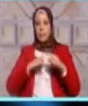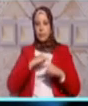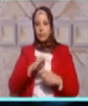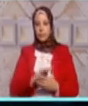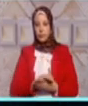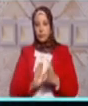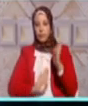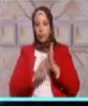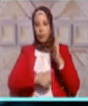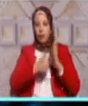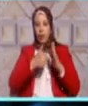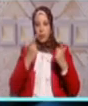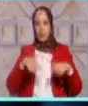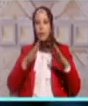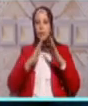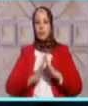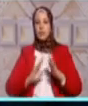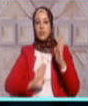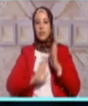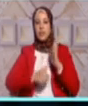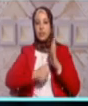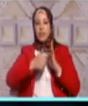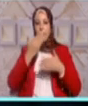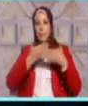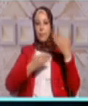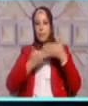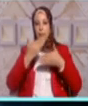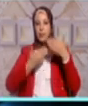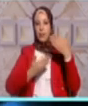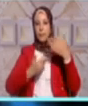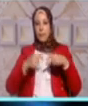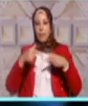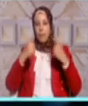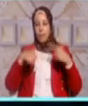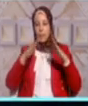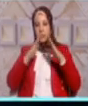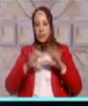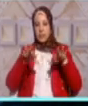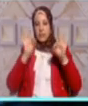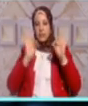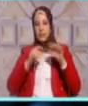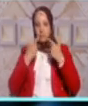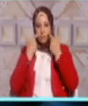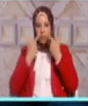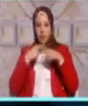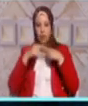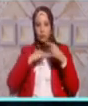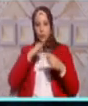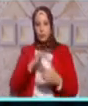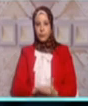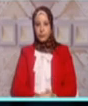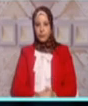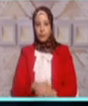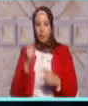تحققه الدولة المصرية من إنجازات في بناء الجمهورية الجديدة. وزي ما قلت بتحرص على في نفس الوقت على استعانة بالخبراء